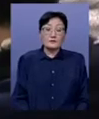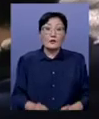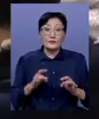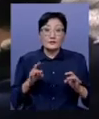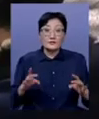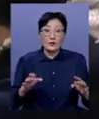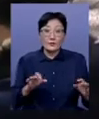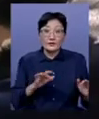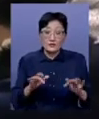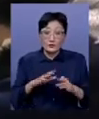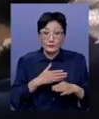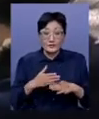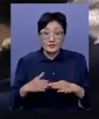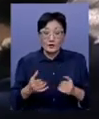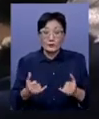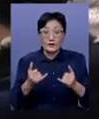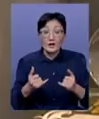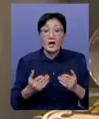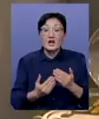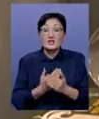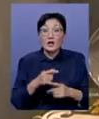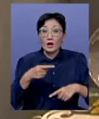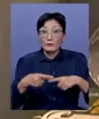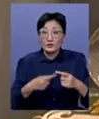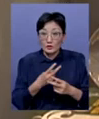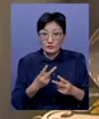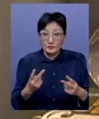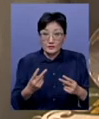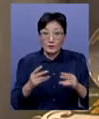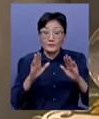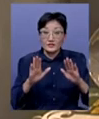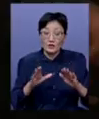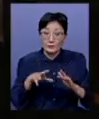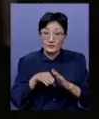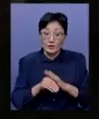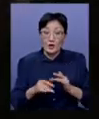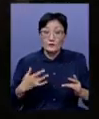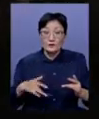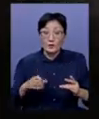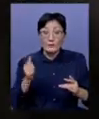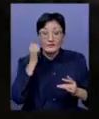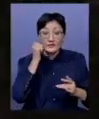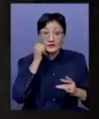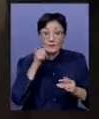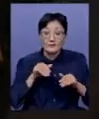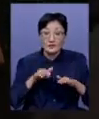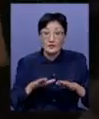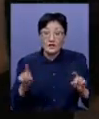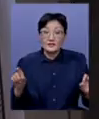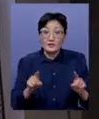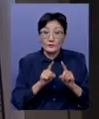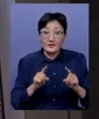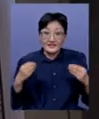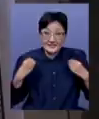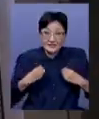Мерекелік қойылымнан кейін қонақтар композитордың жаңа мұраларымен танысты. Экспонаттардың ішінде күйші Мәскеуде тіктіріп, дирижерлық